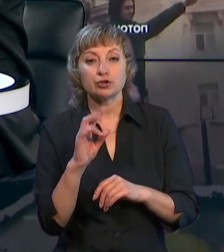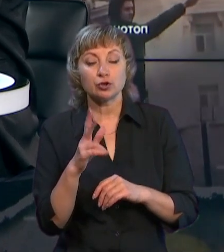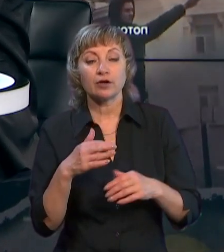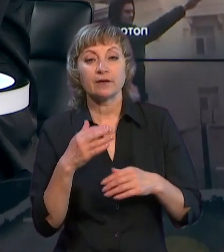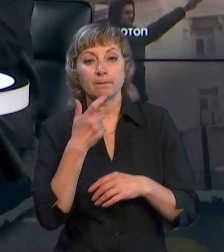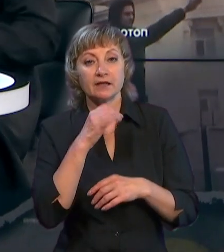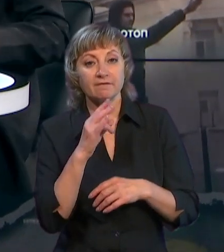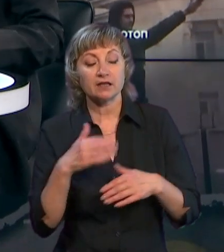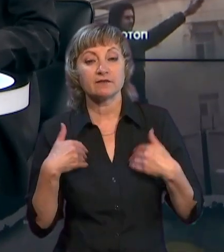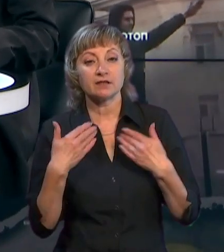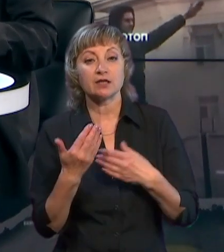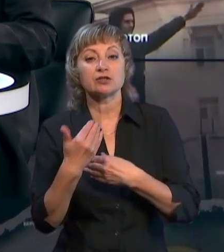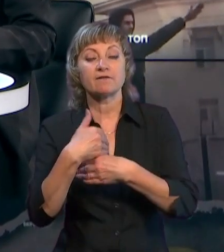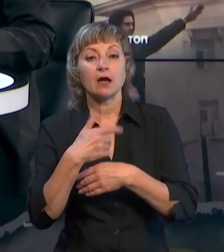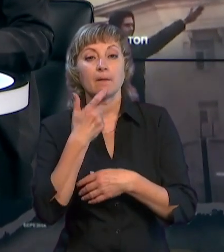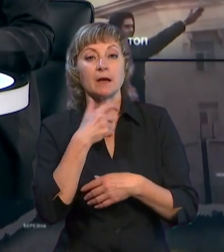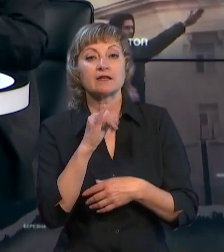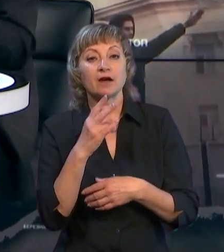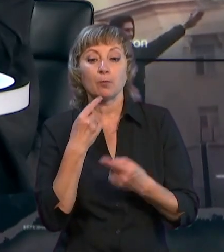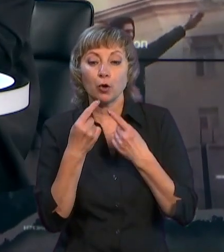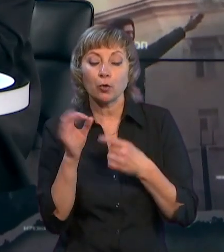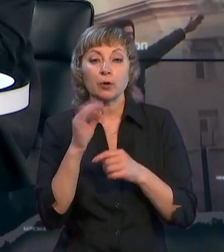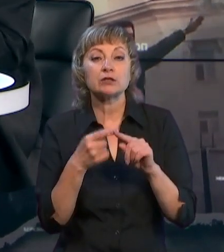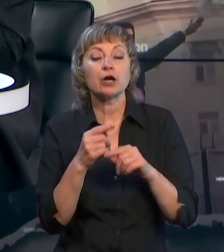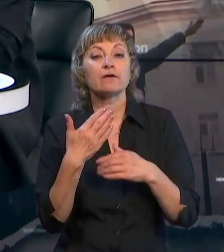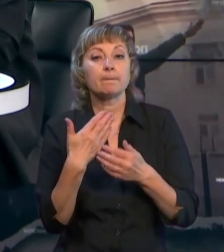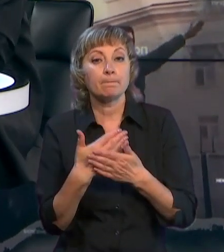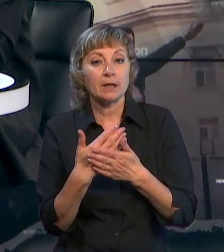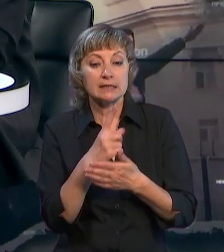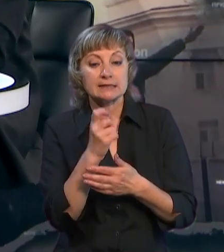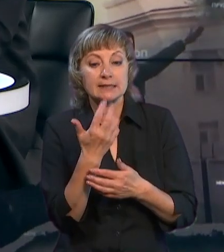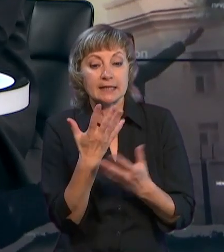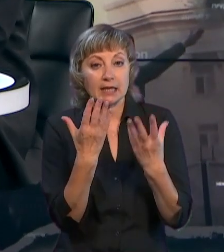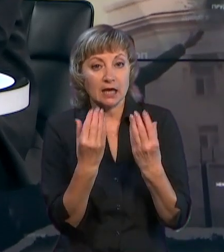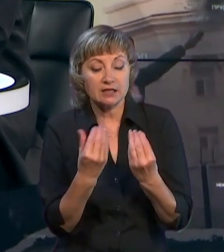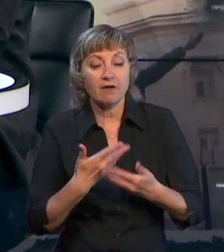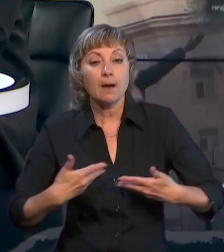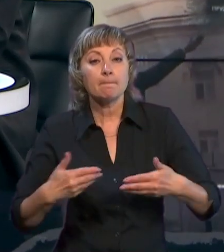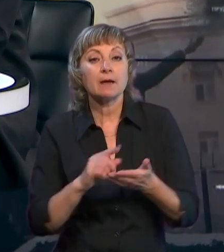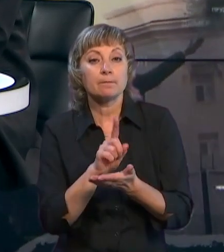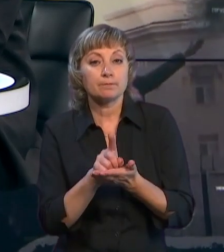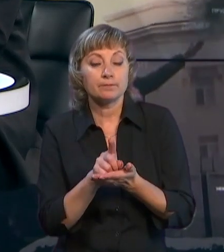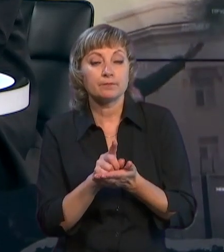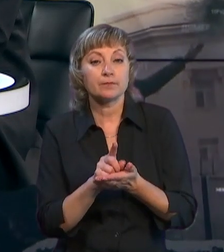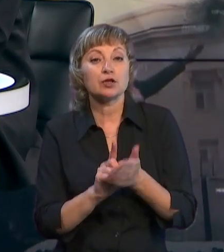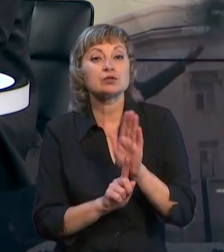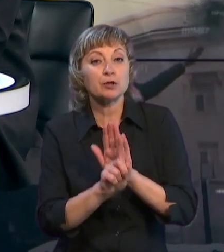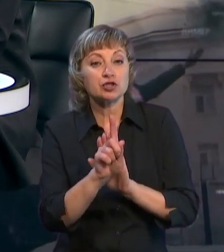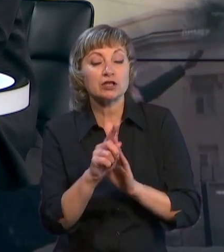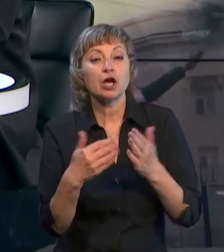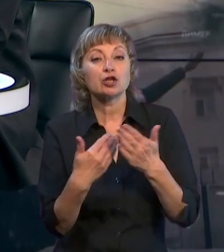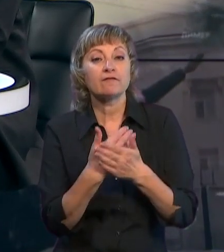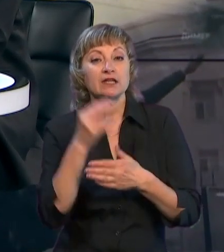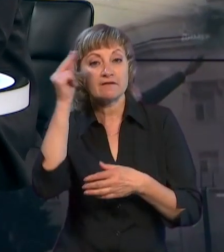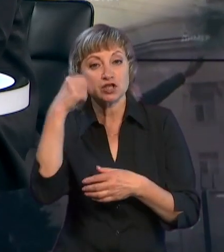завітали. Вітаю, дякую. Пане Іване, давайте поговоримо про те, що ось уже буквально за декілька днів ми маємо розпочати новий навчальний